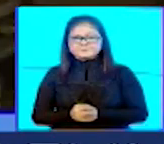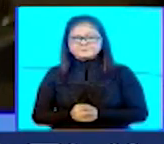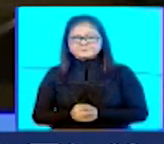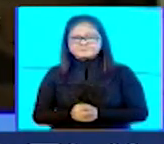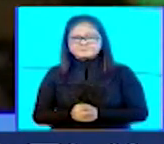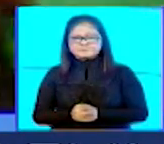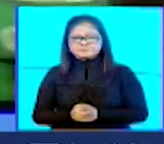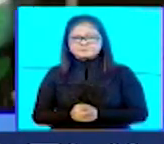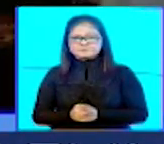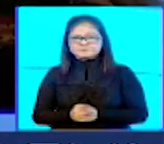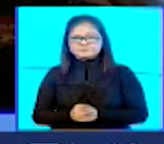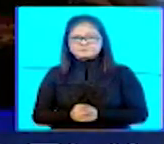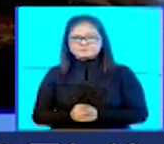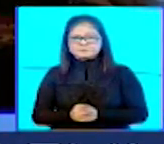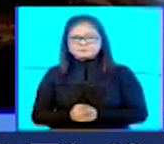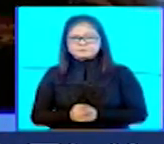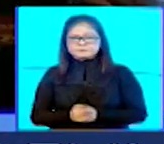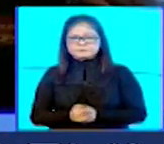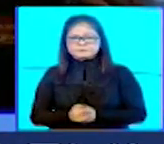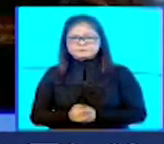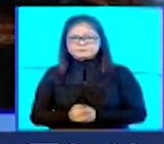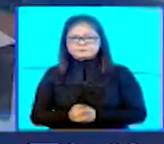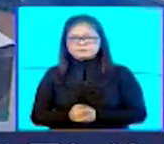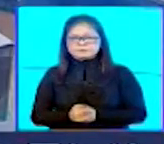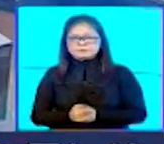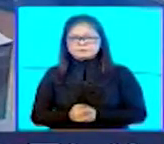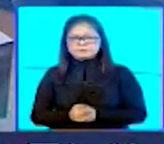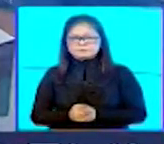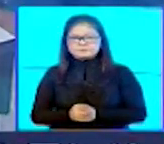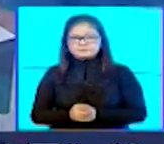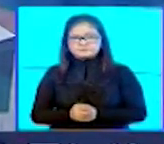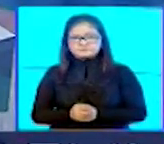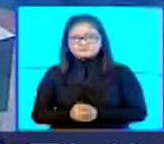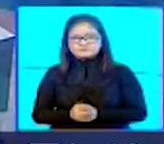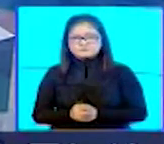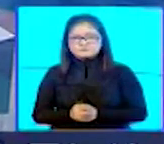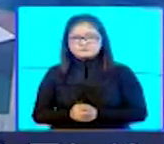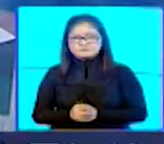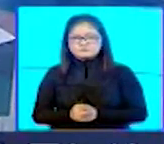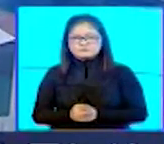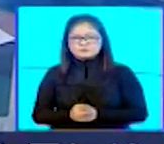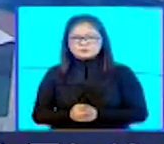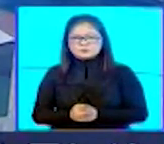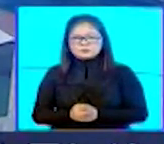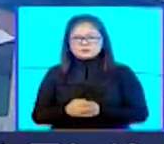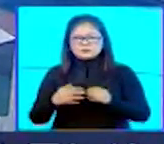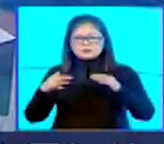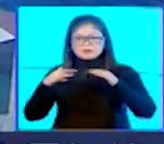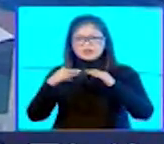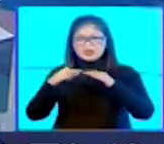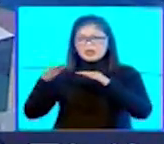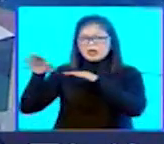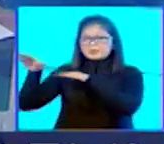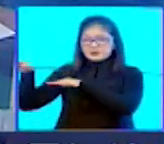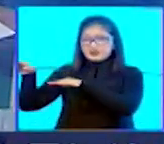saat pelonggaran ini. Baik, Pak Alfonsus, kalau kita ingat beberapa waktu yang lalu kita perhatikan di Pasar Tanah Abang ini sempat ramai bahwa ada beberapa kios yang